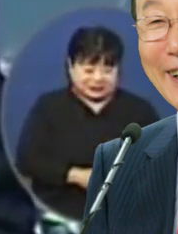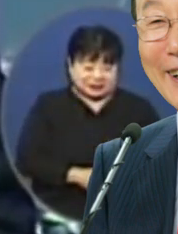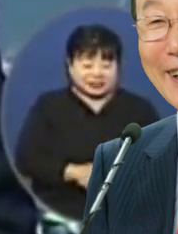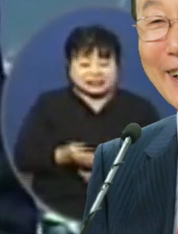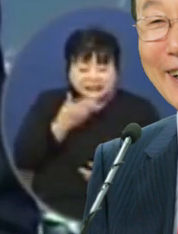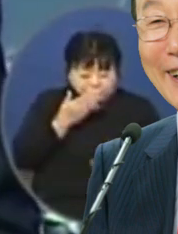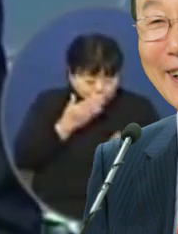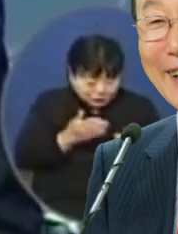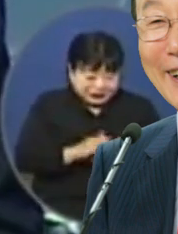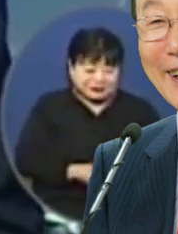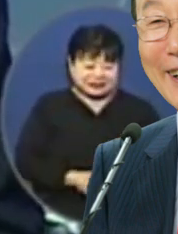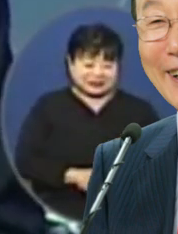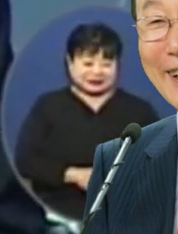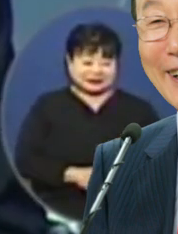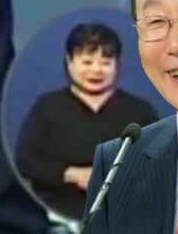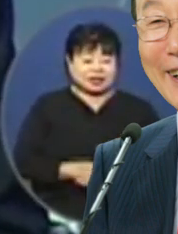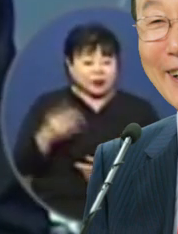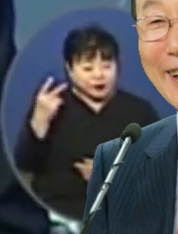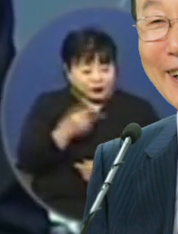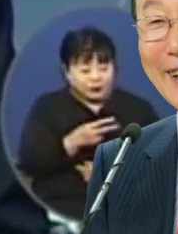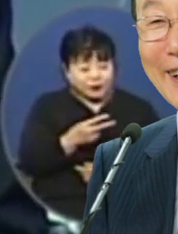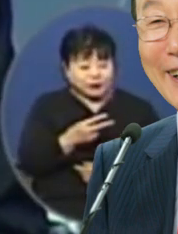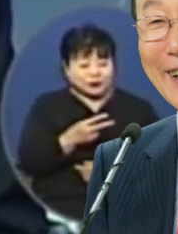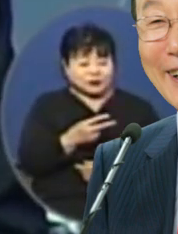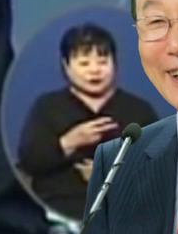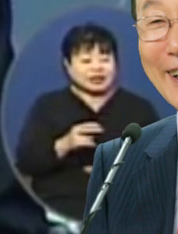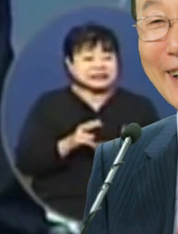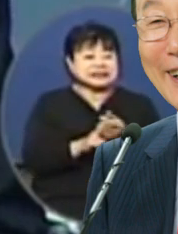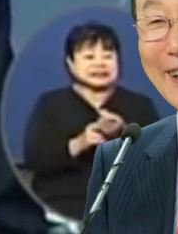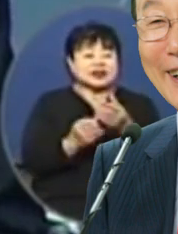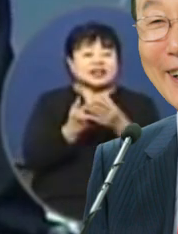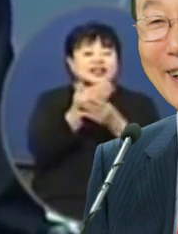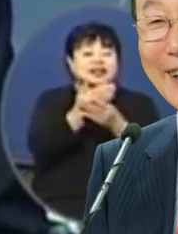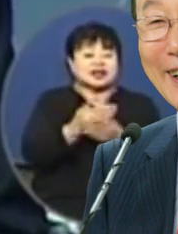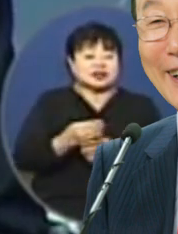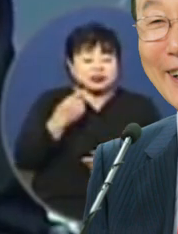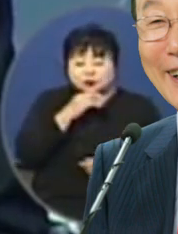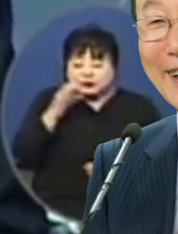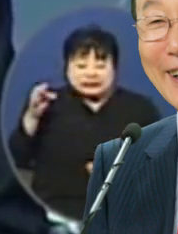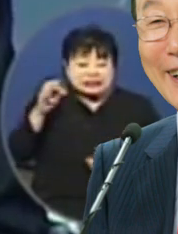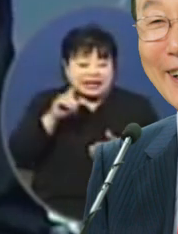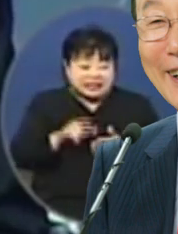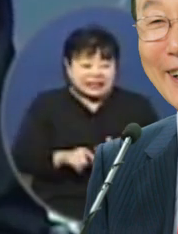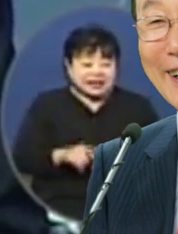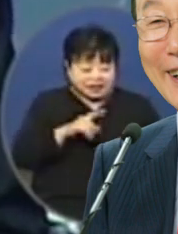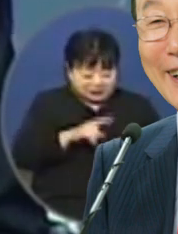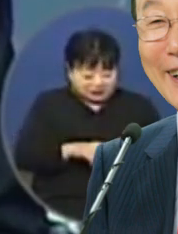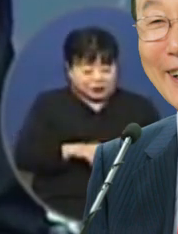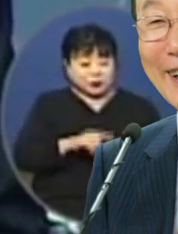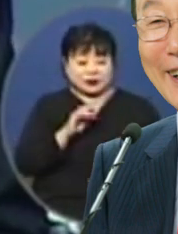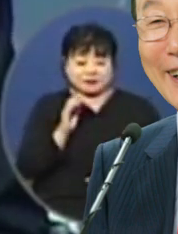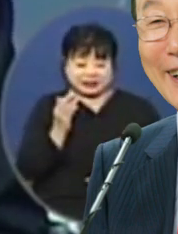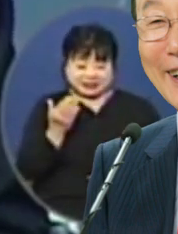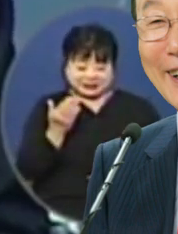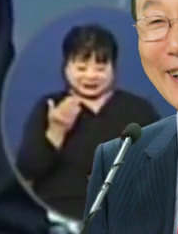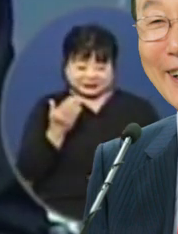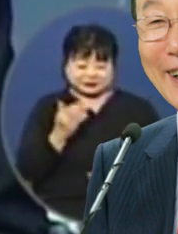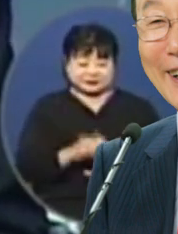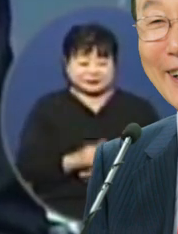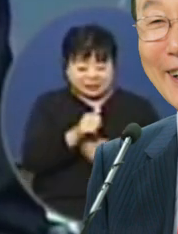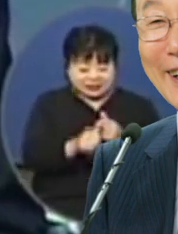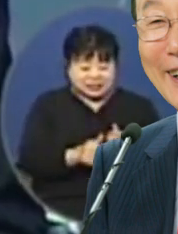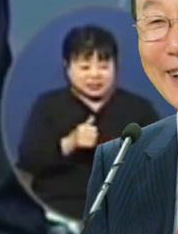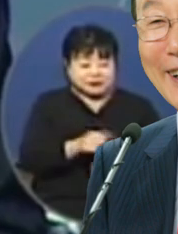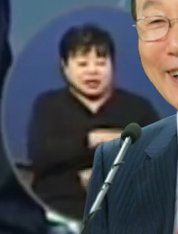잡수십시오. 그리고 그 기적이 일어난 것을 입으로 시인하면 여러분 그대로 되는 것입니다.